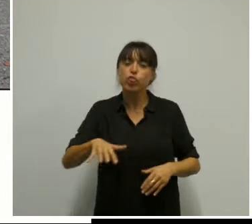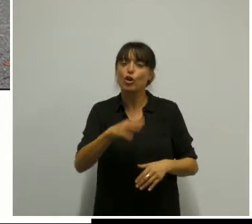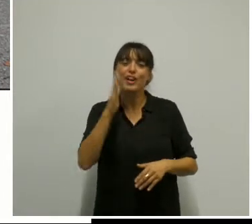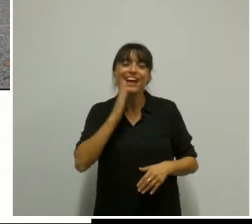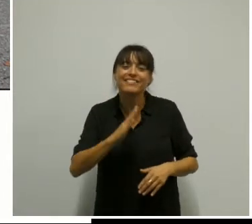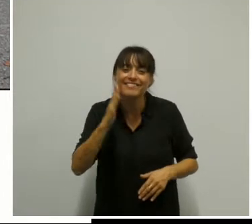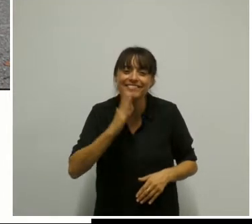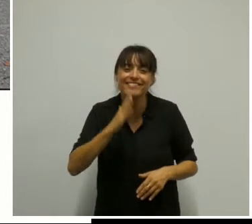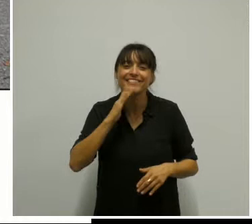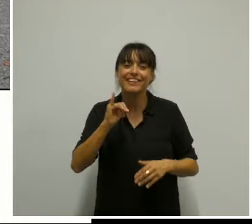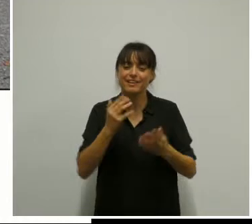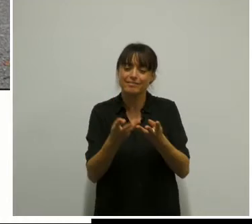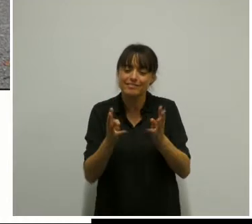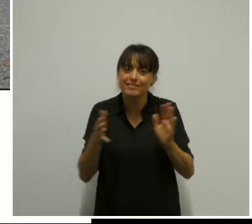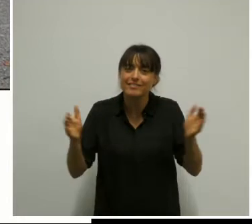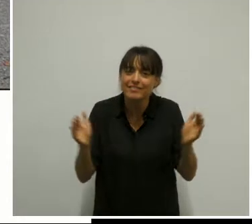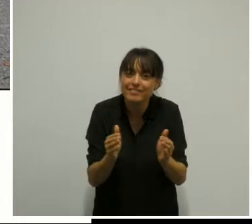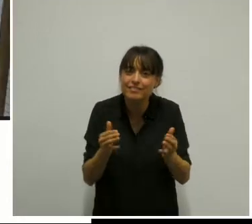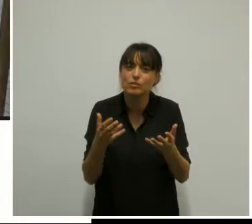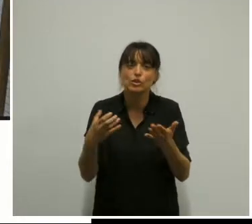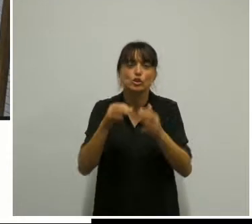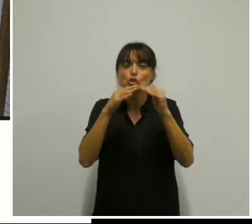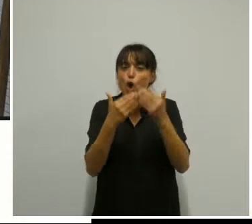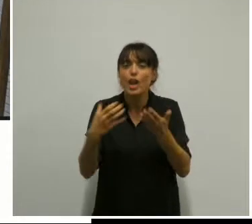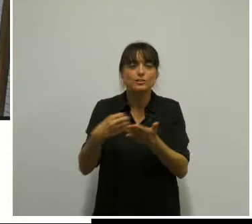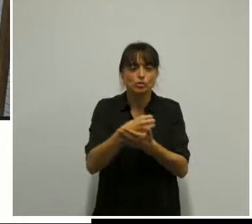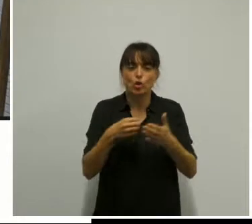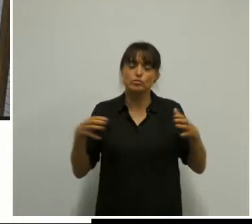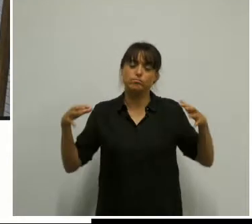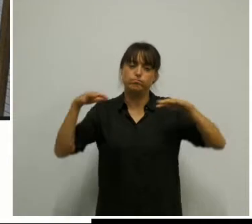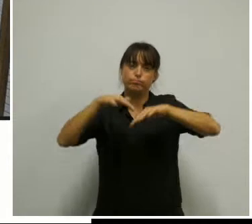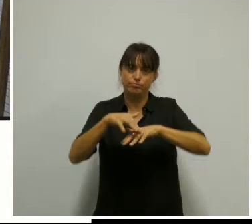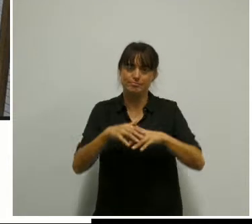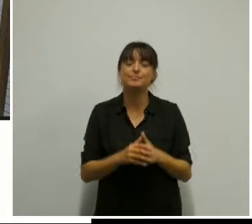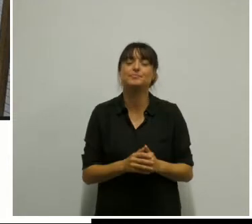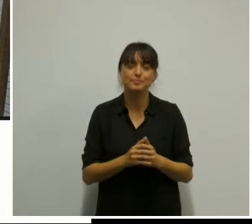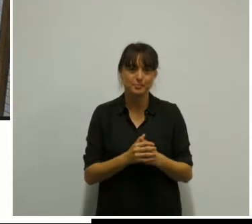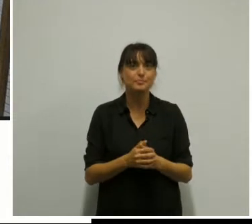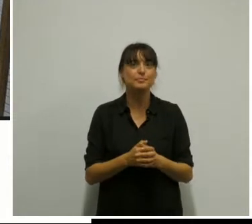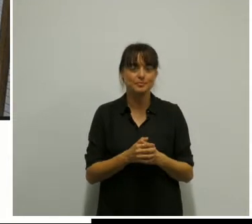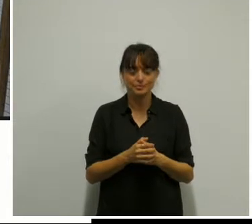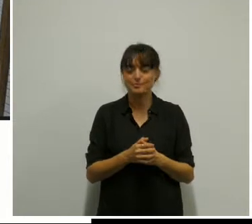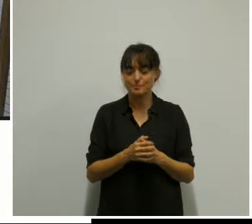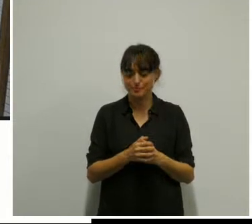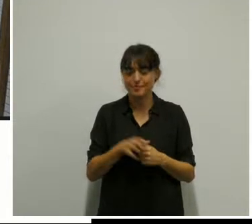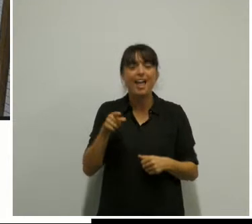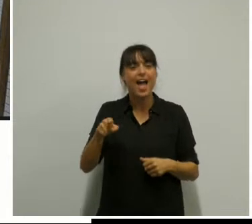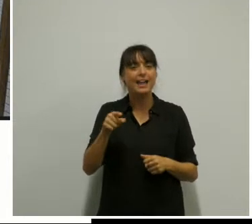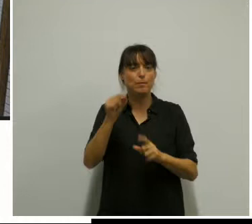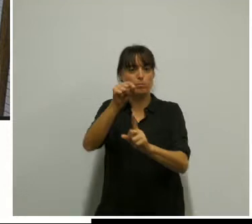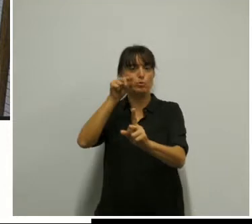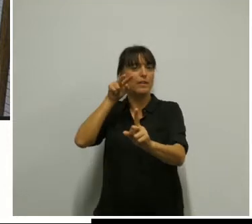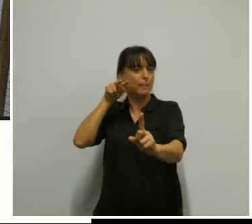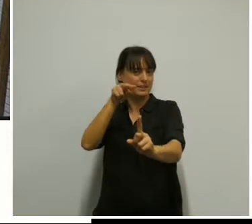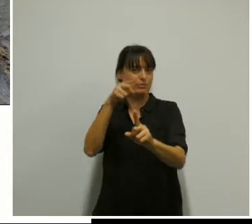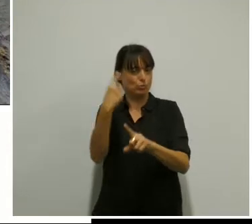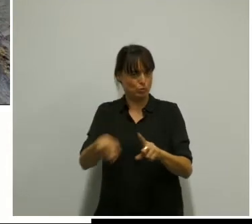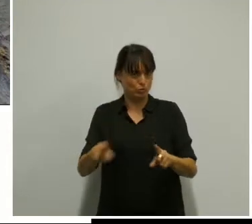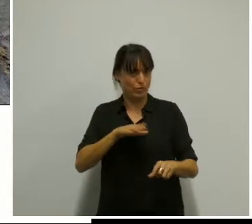d'estar junts, si cal, tota l'escola, o bastants grups, en grups. Aquí és una altra perspectiva de la rampa, que tot és de